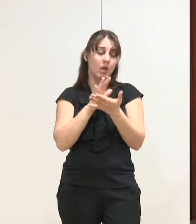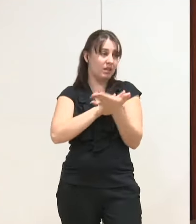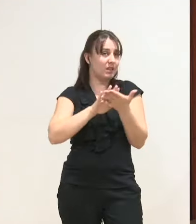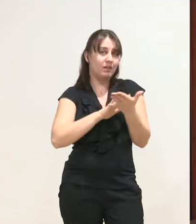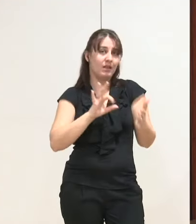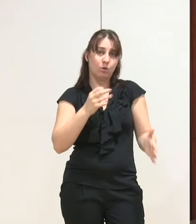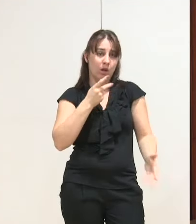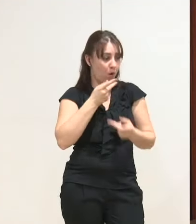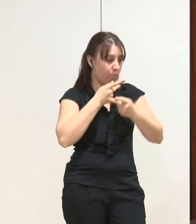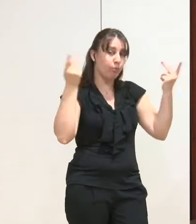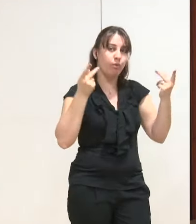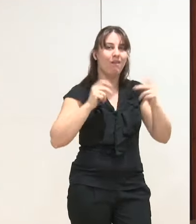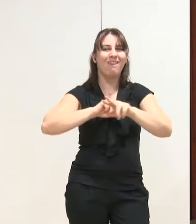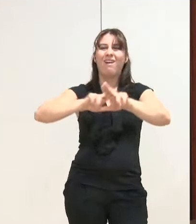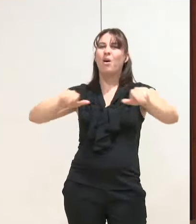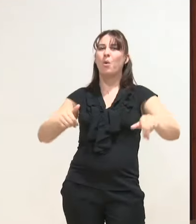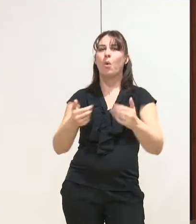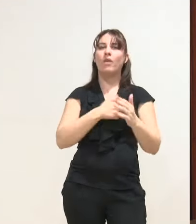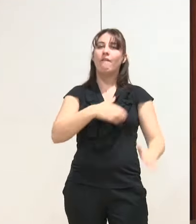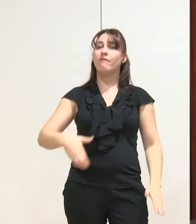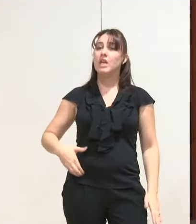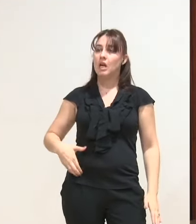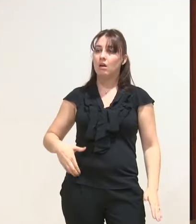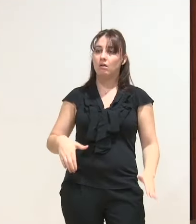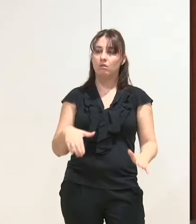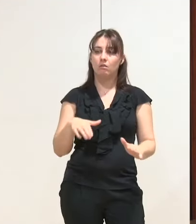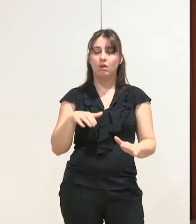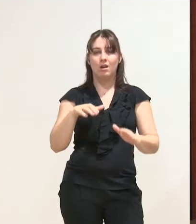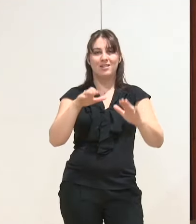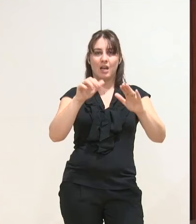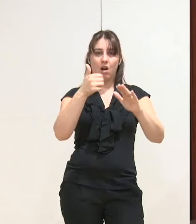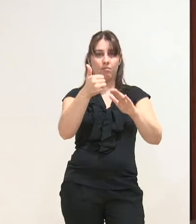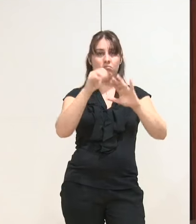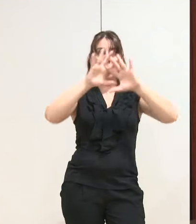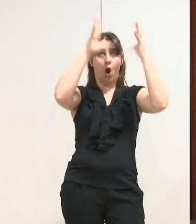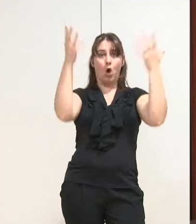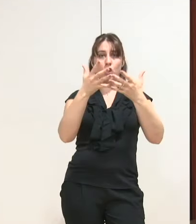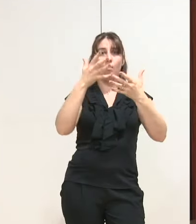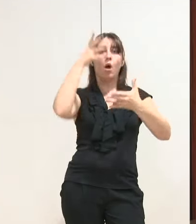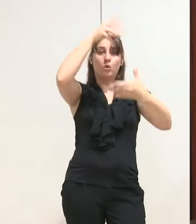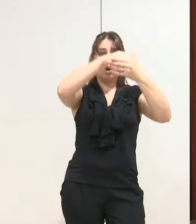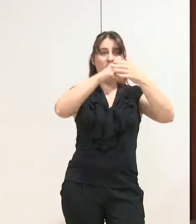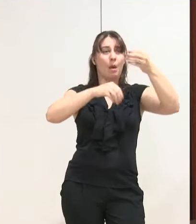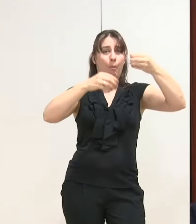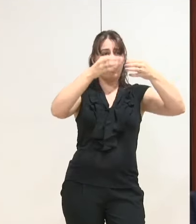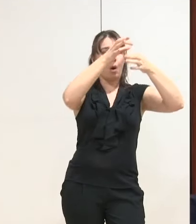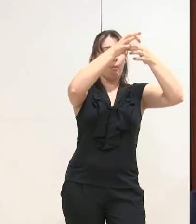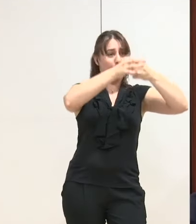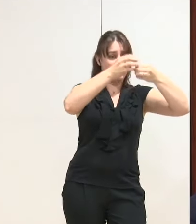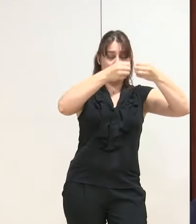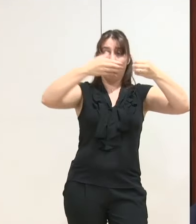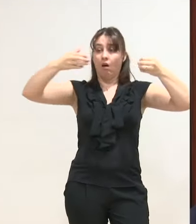comme ça que le contrat de ville qui est une partie de cet ensemble là mais qui est très petite quand on regarde en revanche